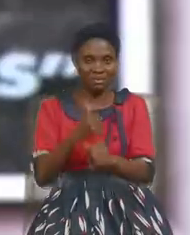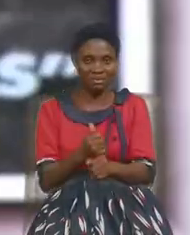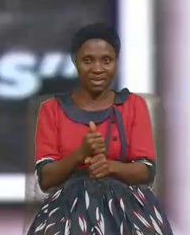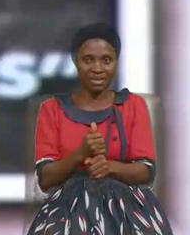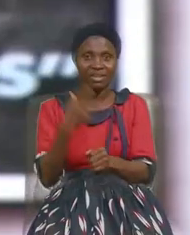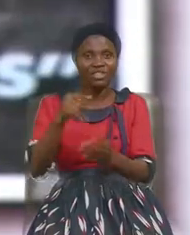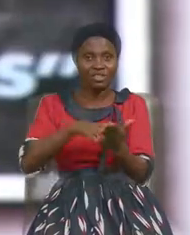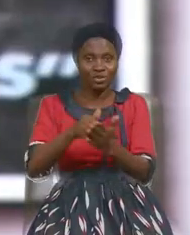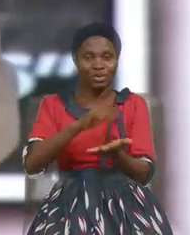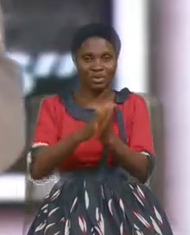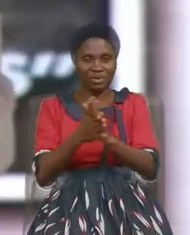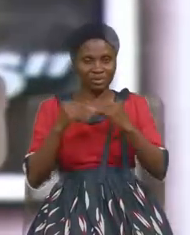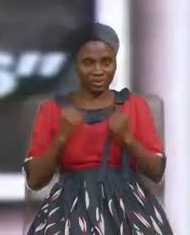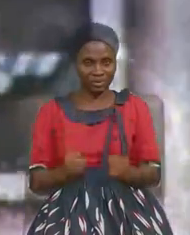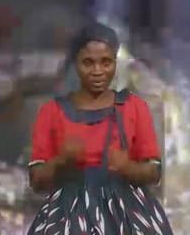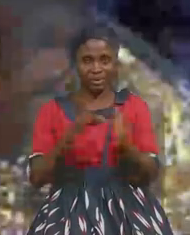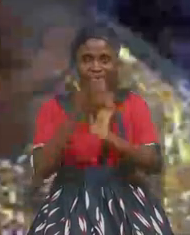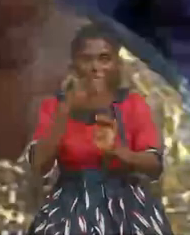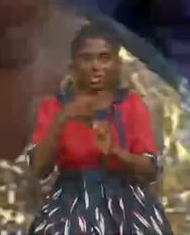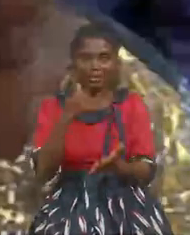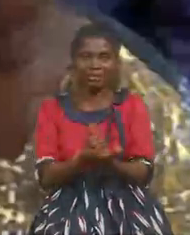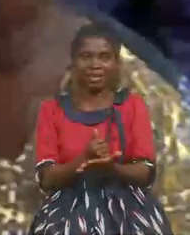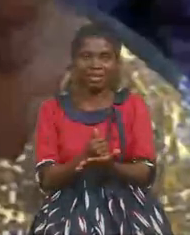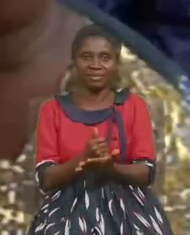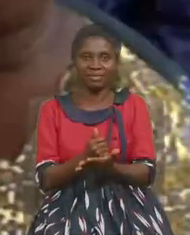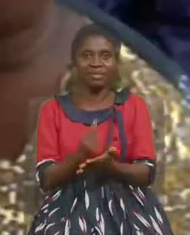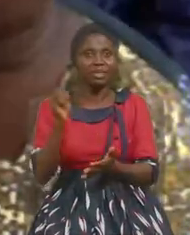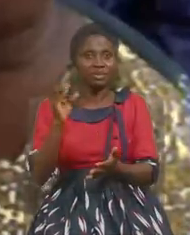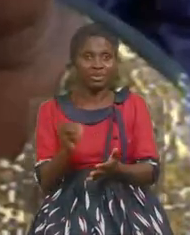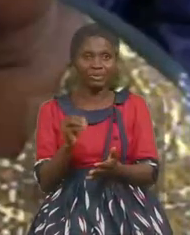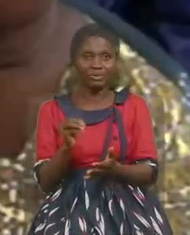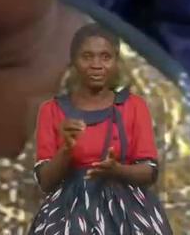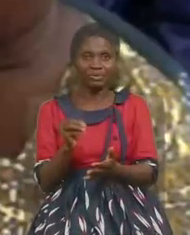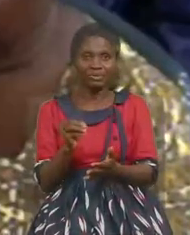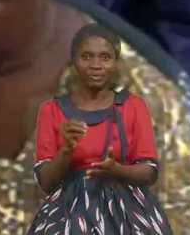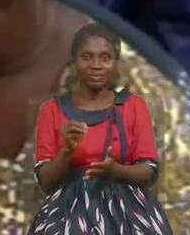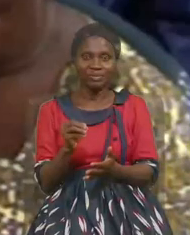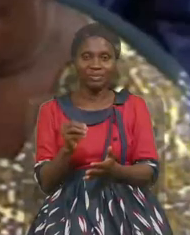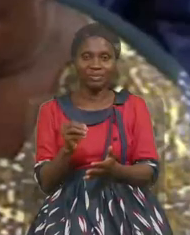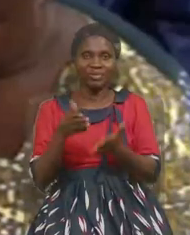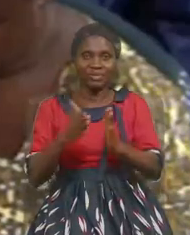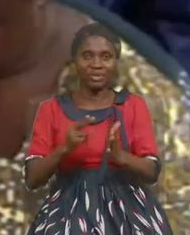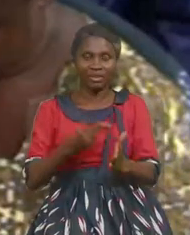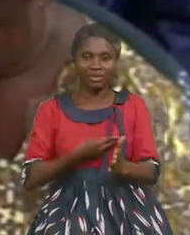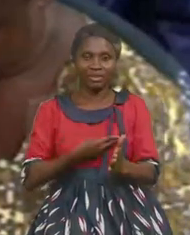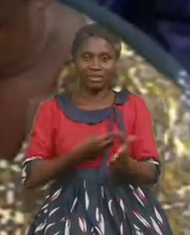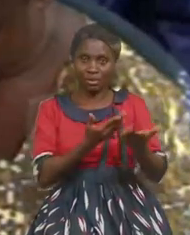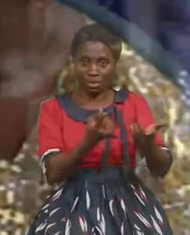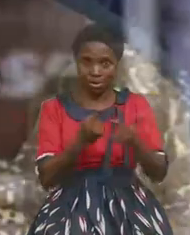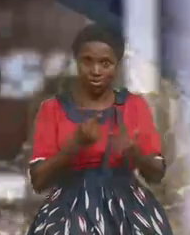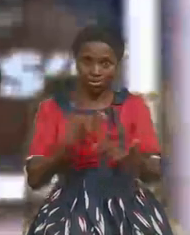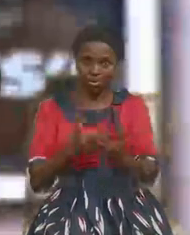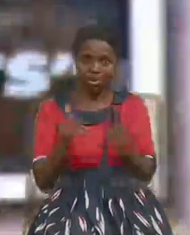faibles forts au nom de Jésus. Ainsi donc, approchons-nous donc avec un cœur sincère dans